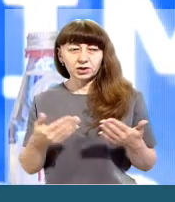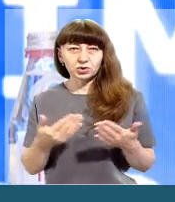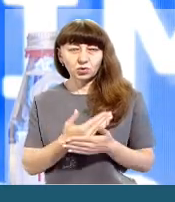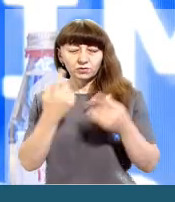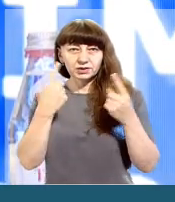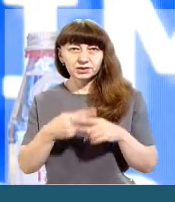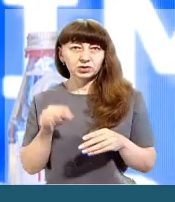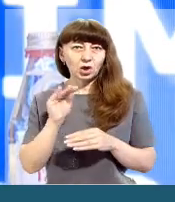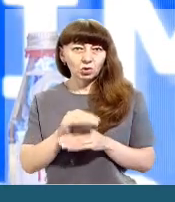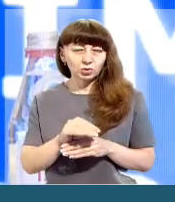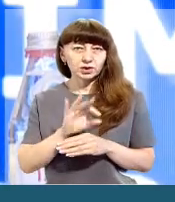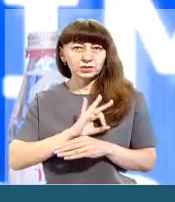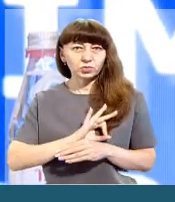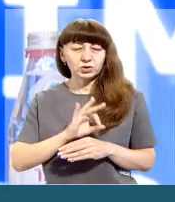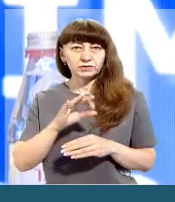технологии инноваций.